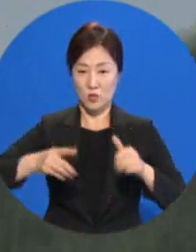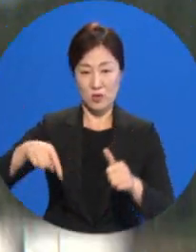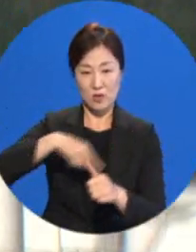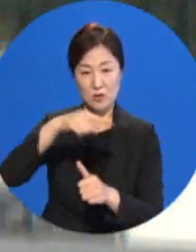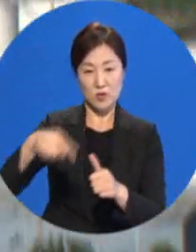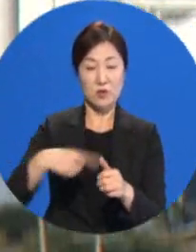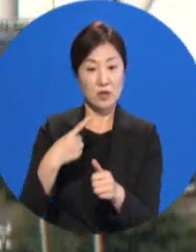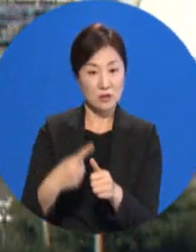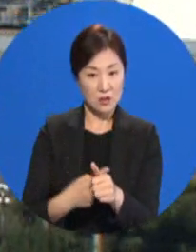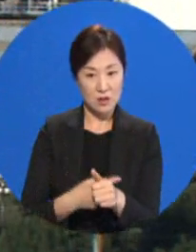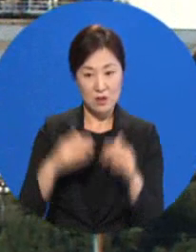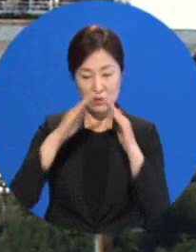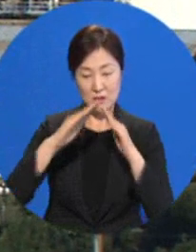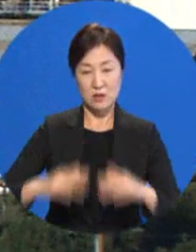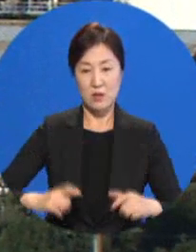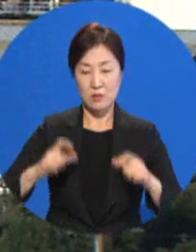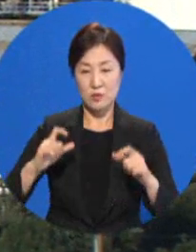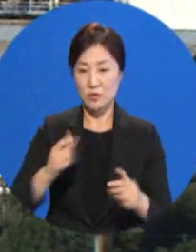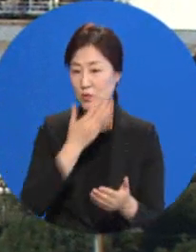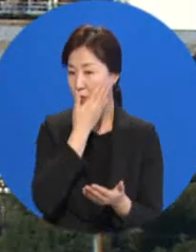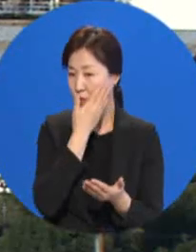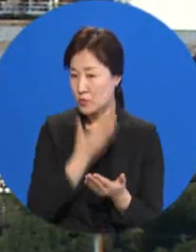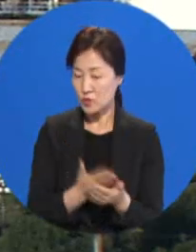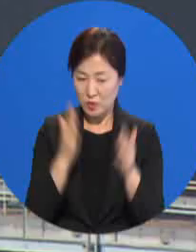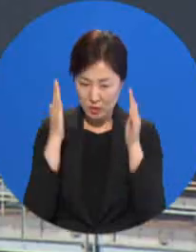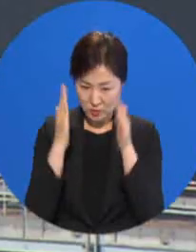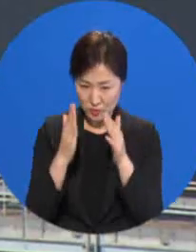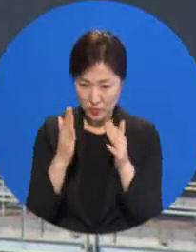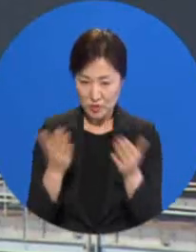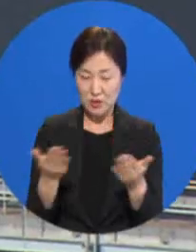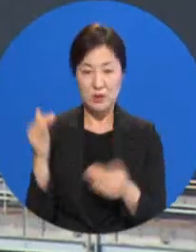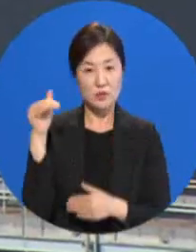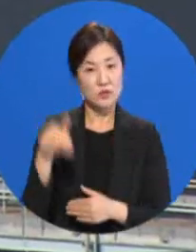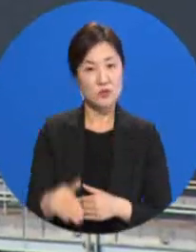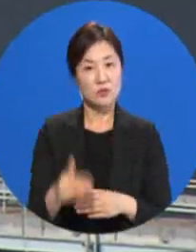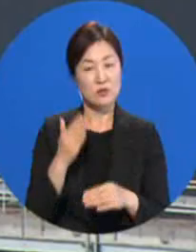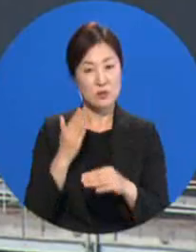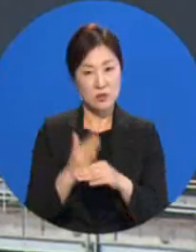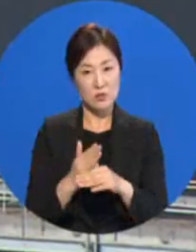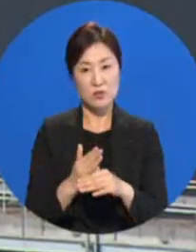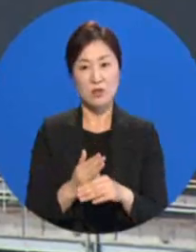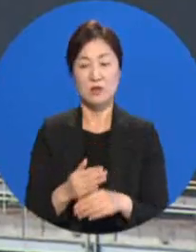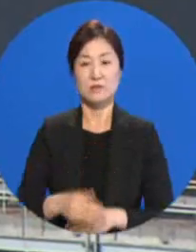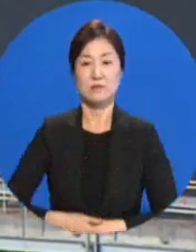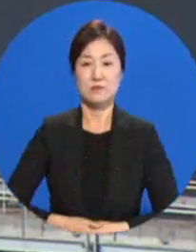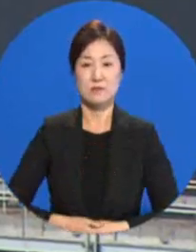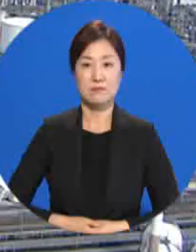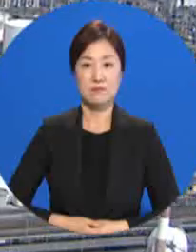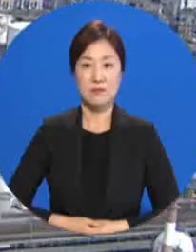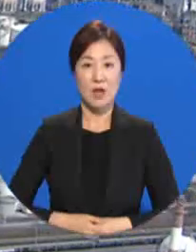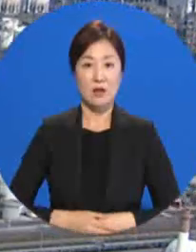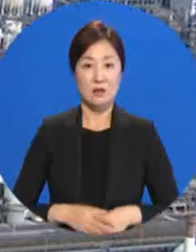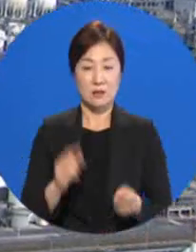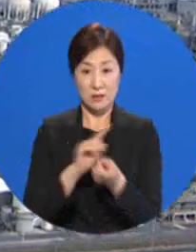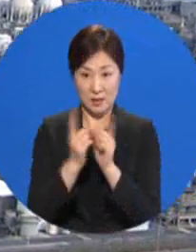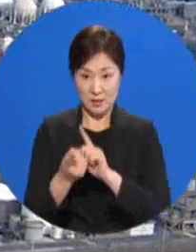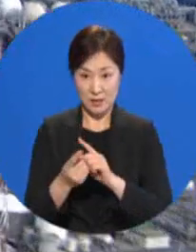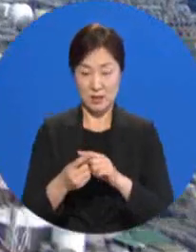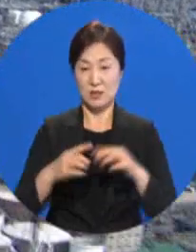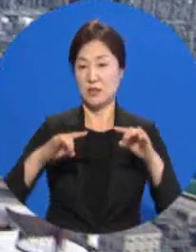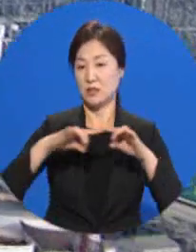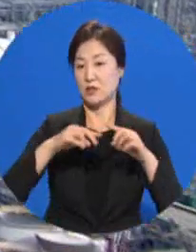따라 지역 주력 산업의 장기 침체가 우려되는 가운데 업체들은 수익성 개선을 위해 전기차 배터리와 태양광 등